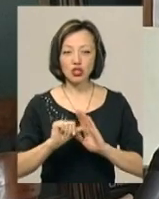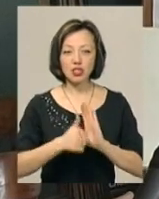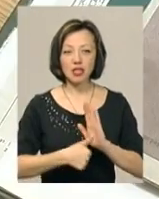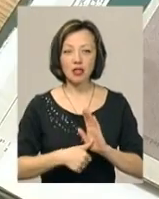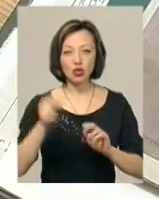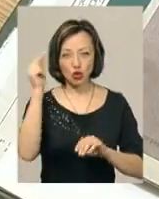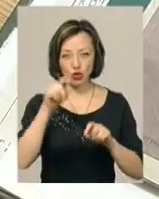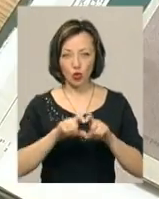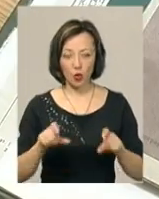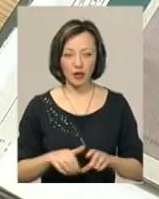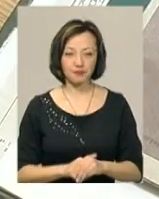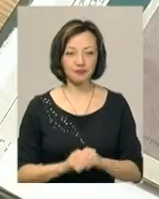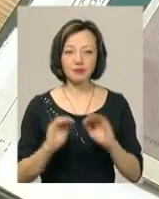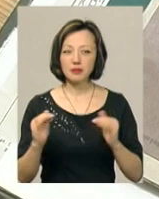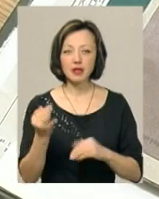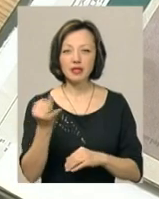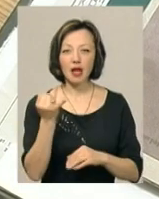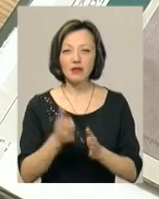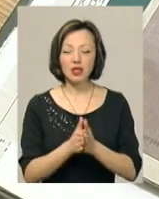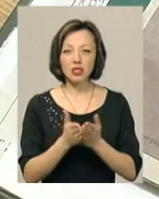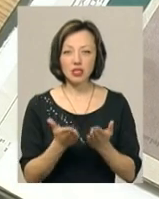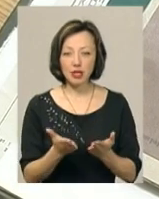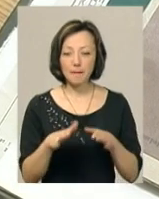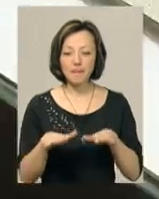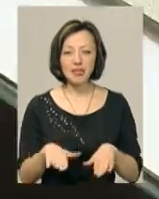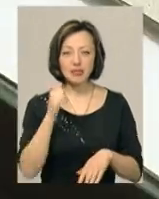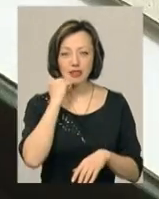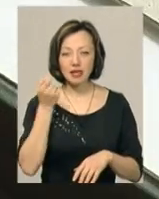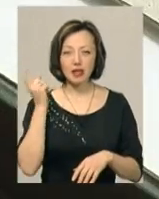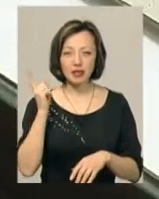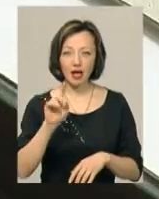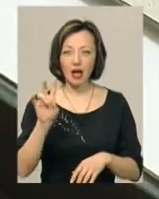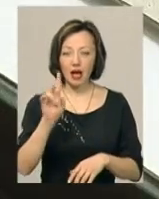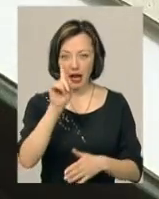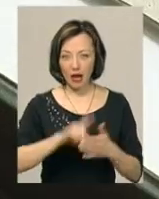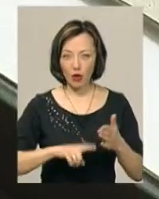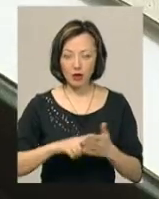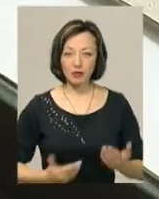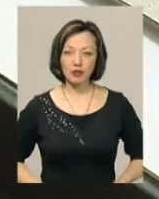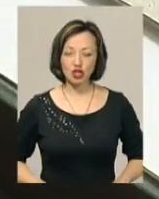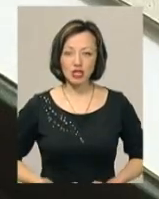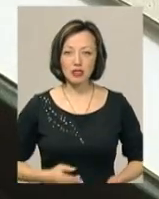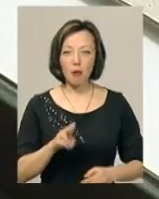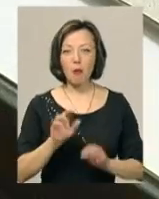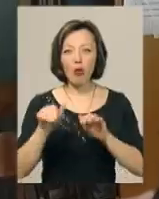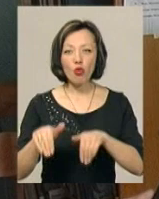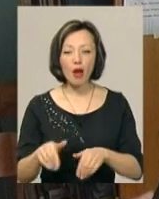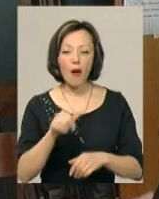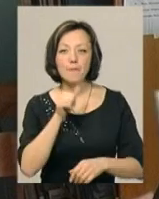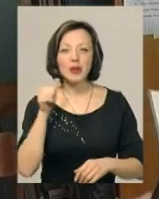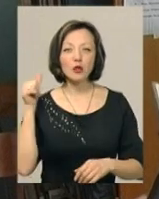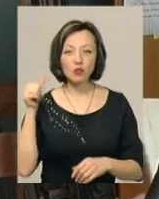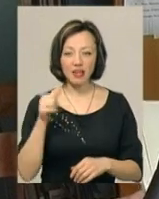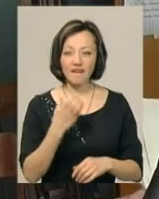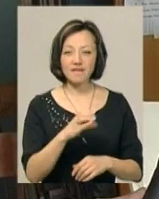16-й школі. Не менш цікава книжка Яворовського «Місцева старіна. Черти із релігіозної і битової житті Подолія в минувші віка». Це